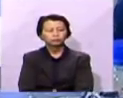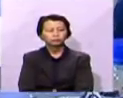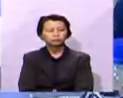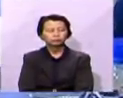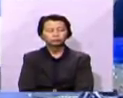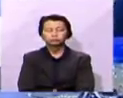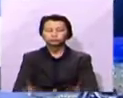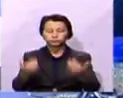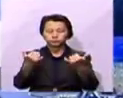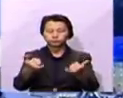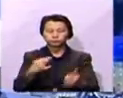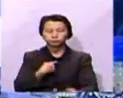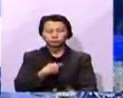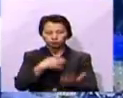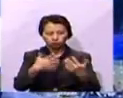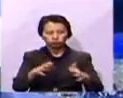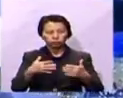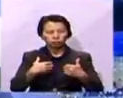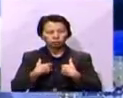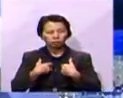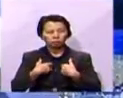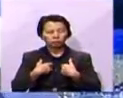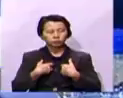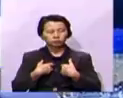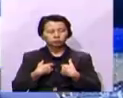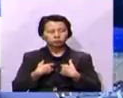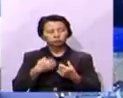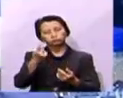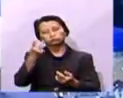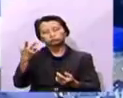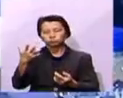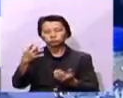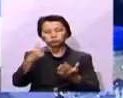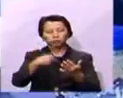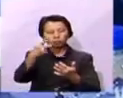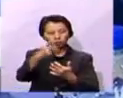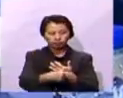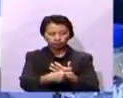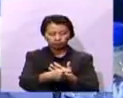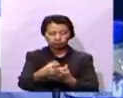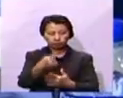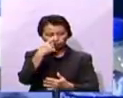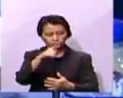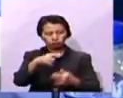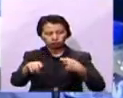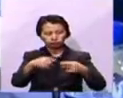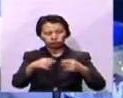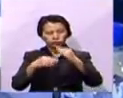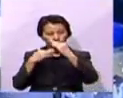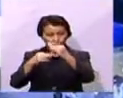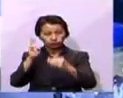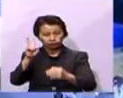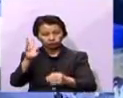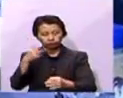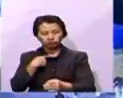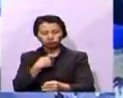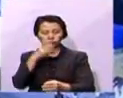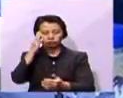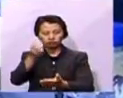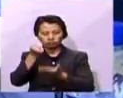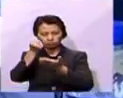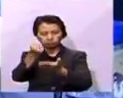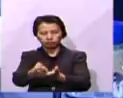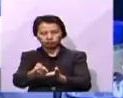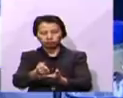Jadi setakat ini kita dah ada beberapa program dan untuk pasal kedua ni kita akan bantulah